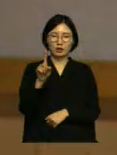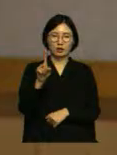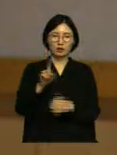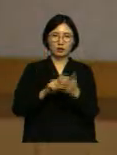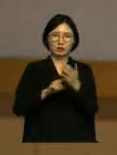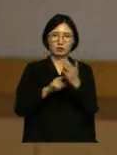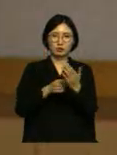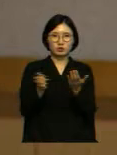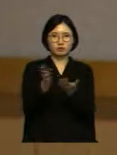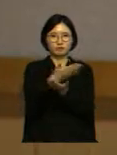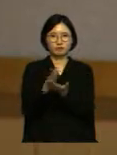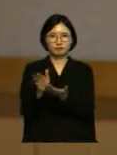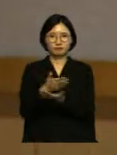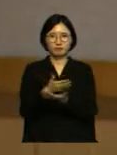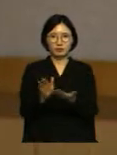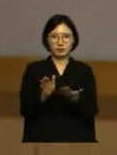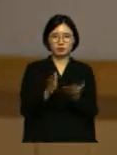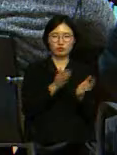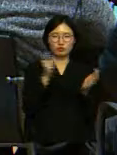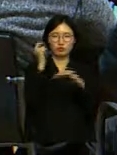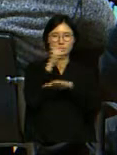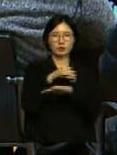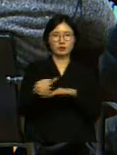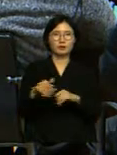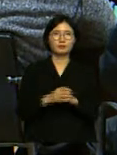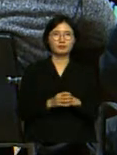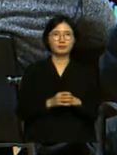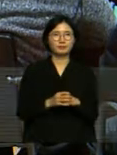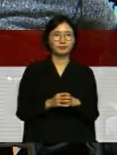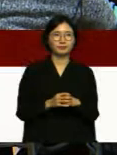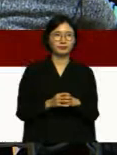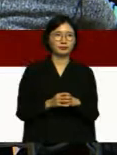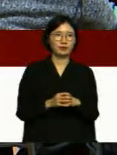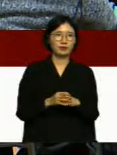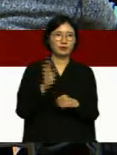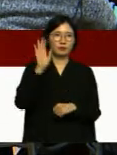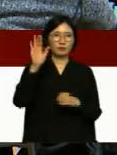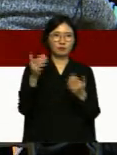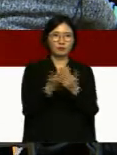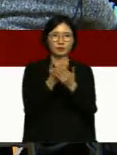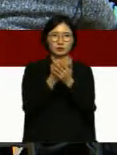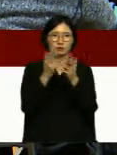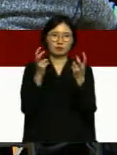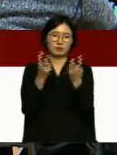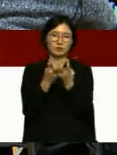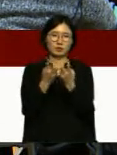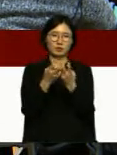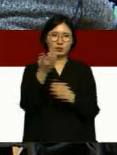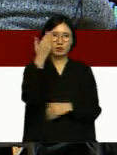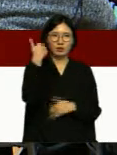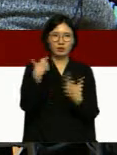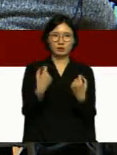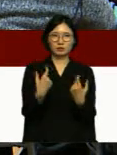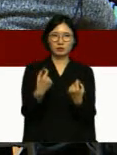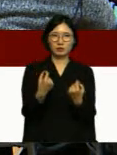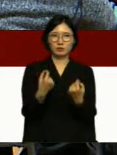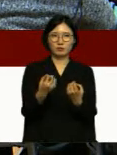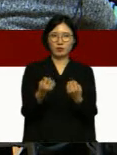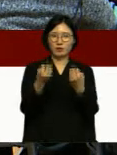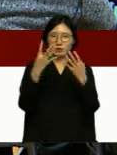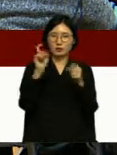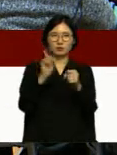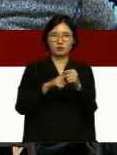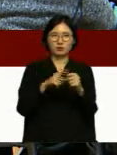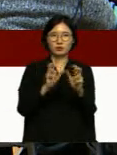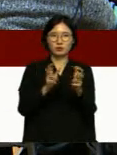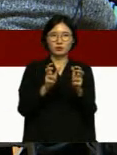사업으로 구분해 준비한다는 구상입니다. 앞으로 발전 방안은 옛날 예전처럼 이벤트 사업